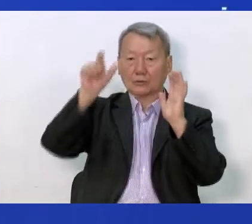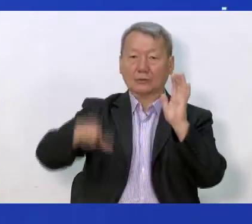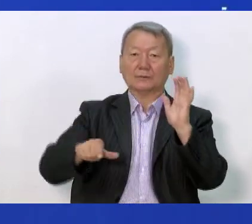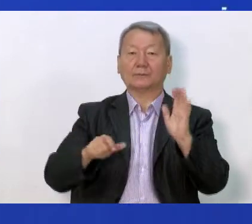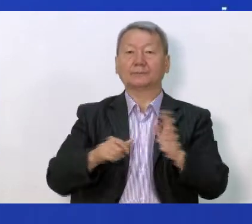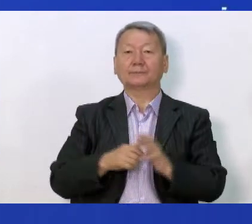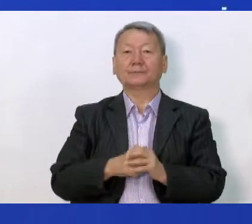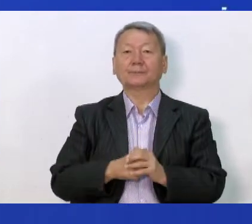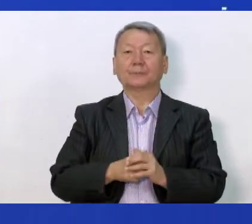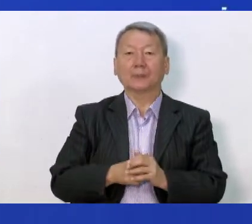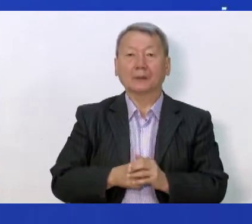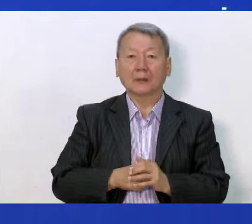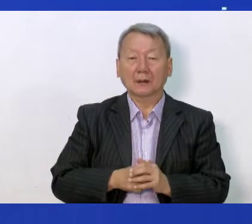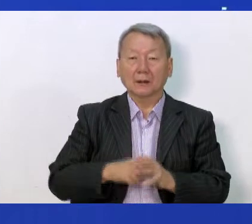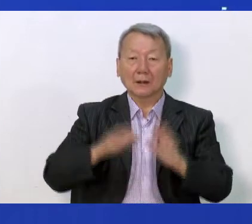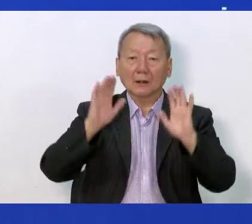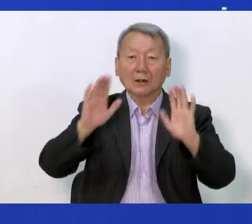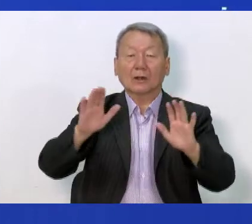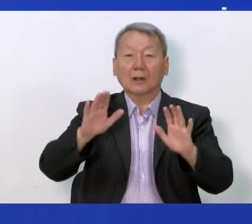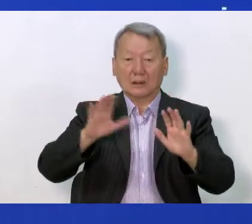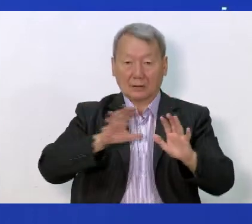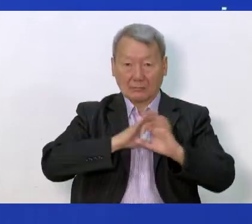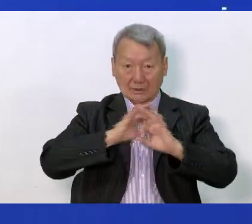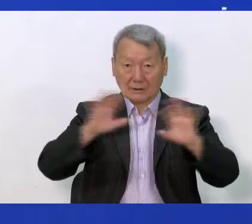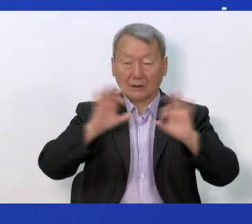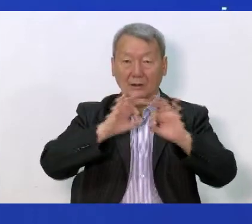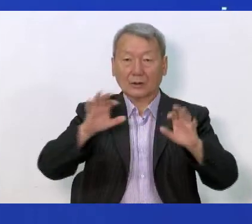түздү. Жалпылап айтканда